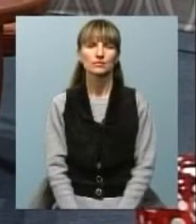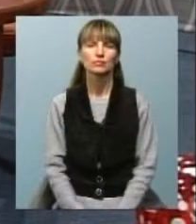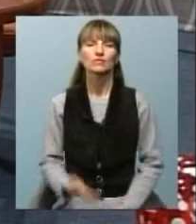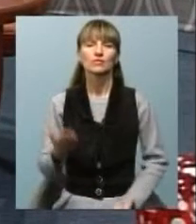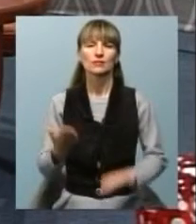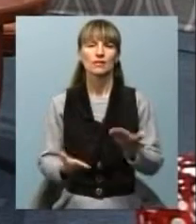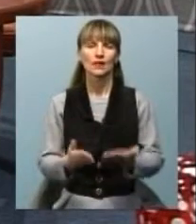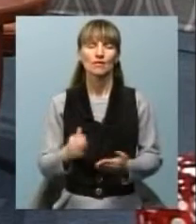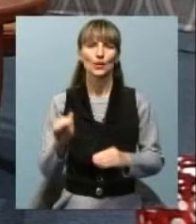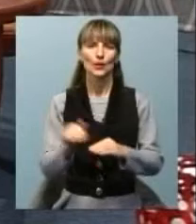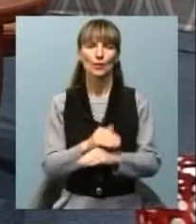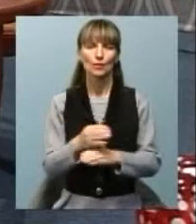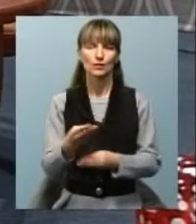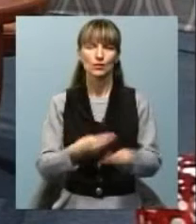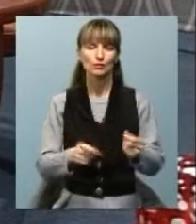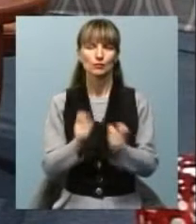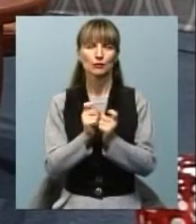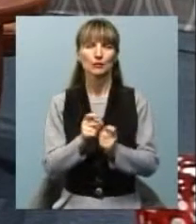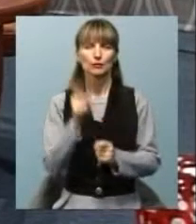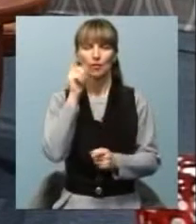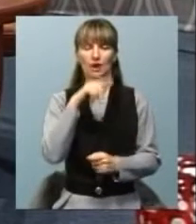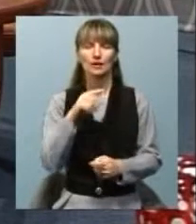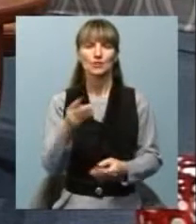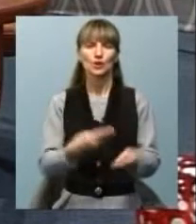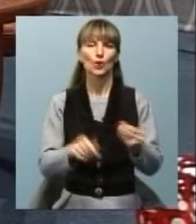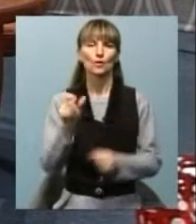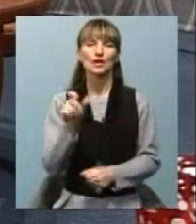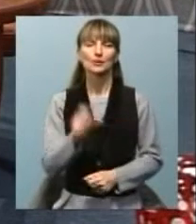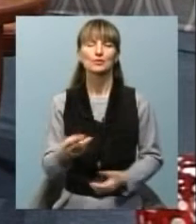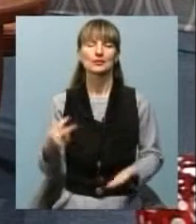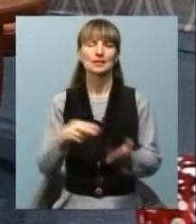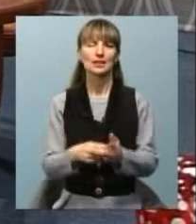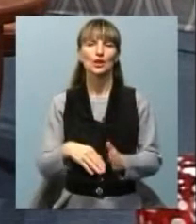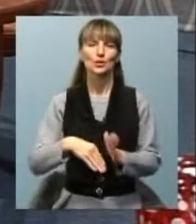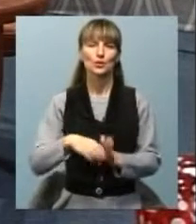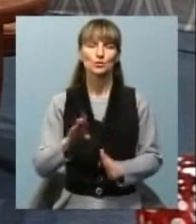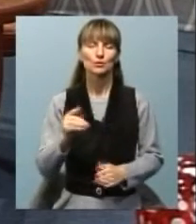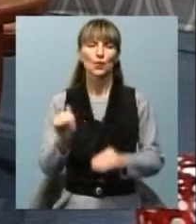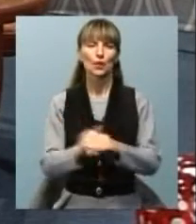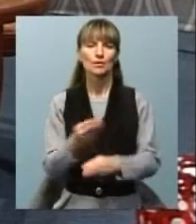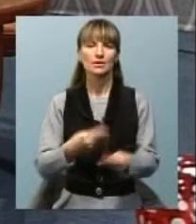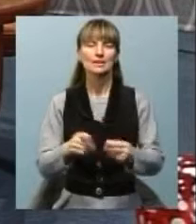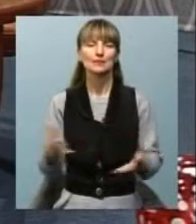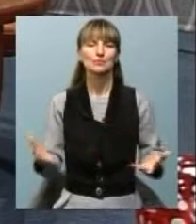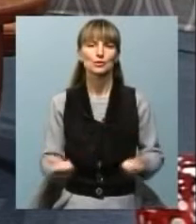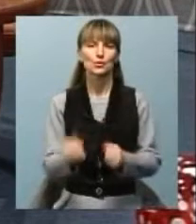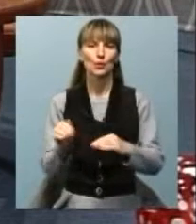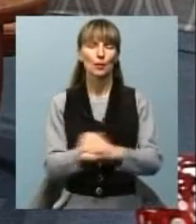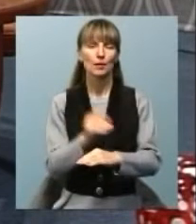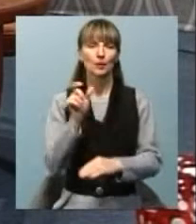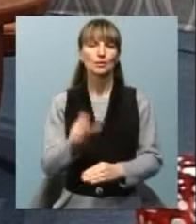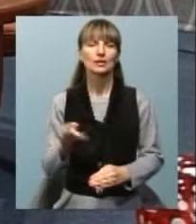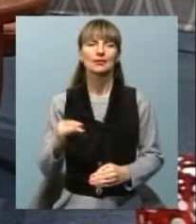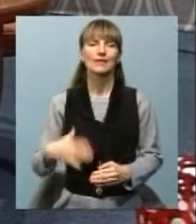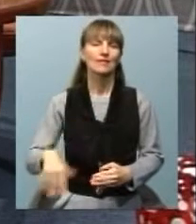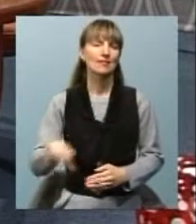Напевно, ці добрі чаклуни борються з поганими чаклунами. І людям від цього потім стає краще, тому що добрі чаклуни, вони рятують добрих людей, та й взагалі